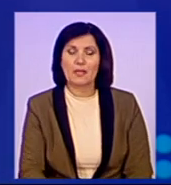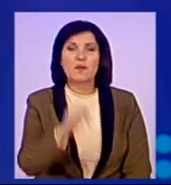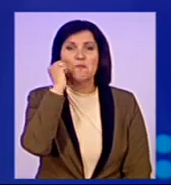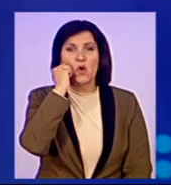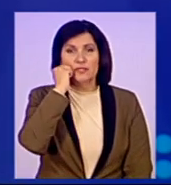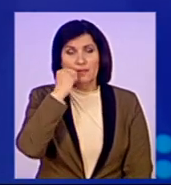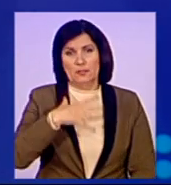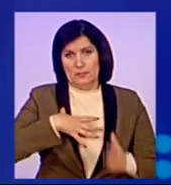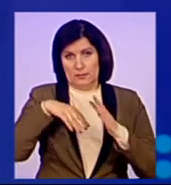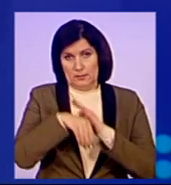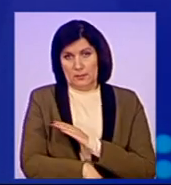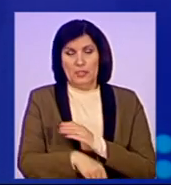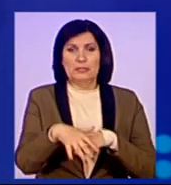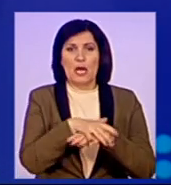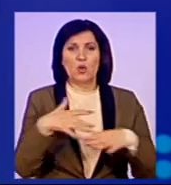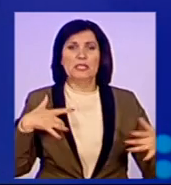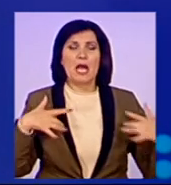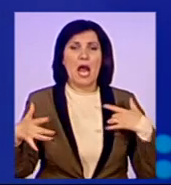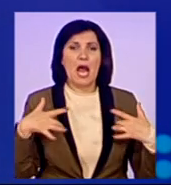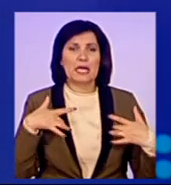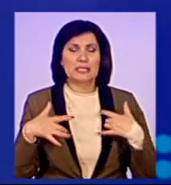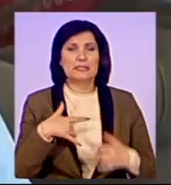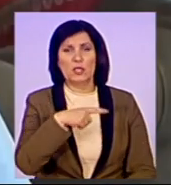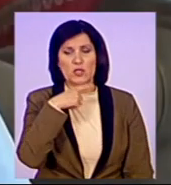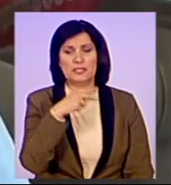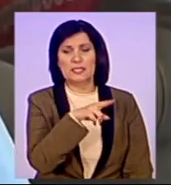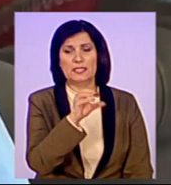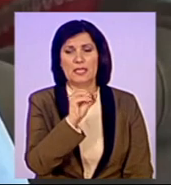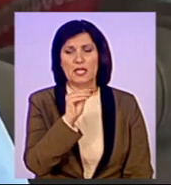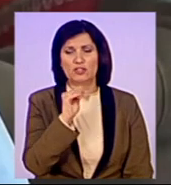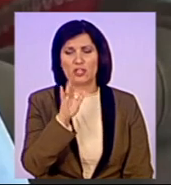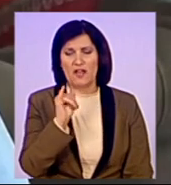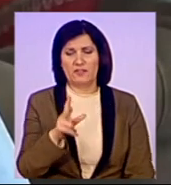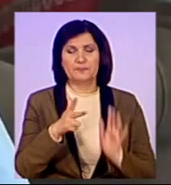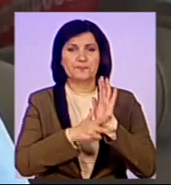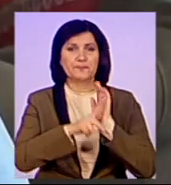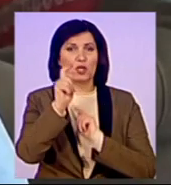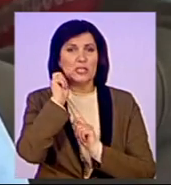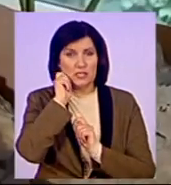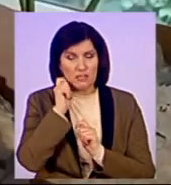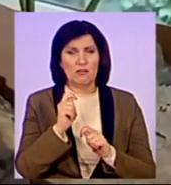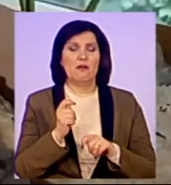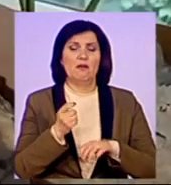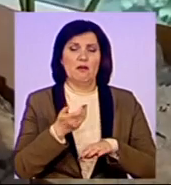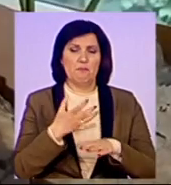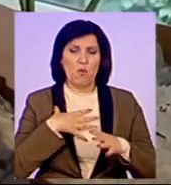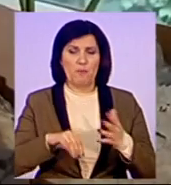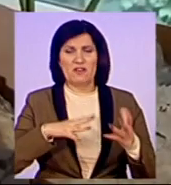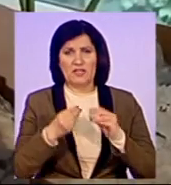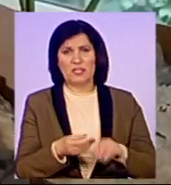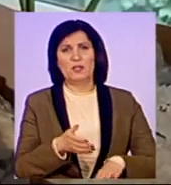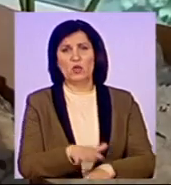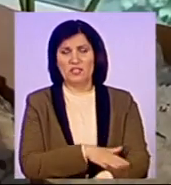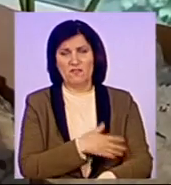У Москві пішов із життя народний артист Росії Михайло Державін. Йому був 81 рік, помер унаслідок тривалої тяжкої хвороби. Про